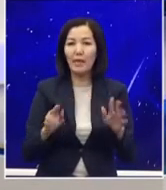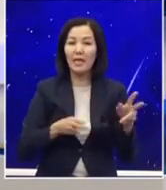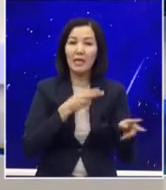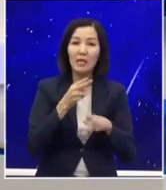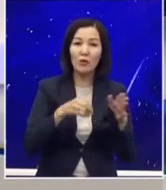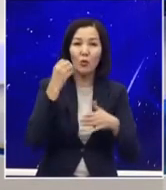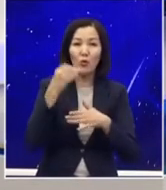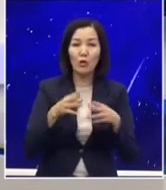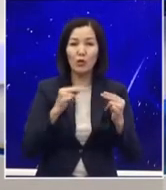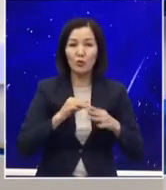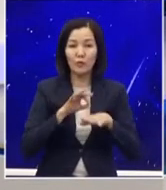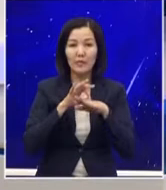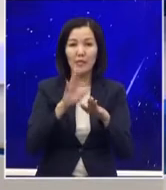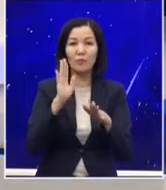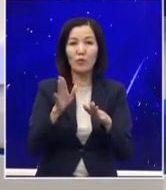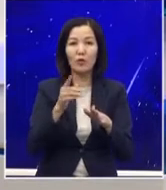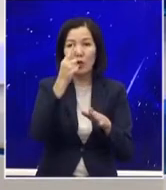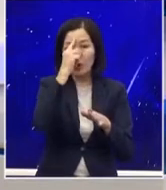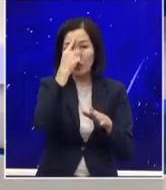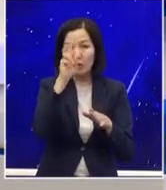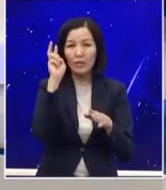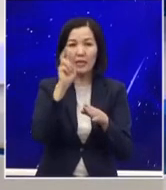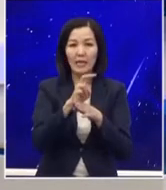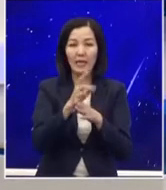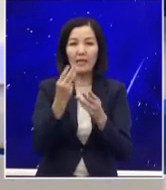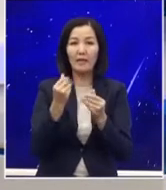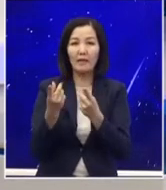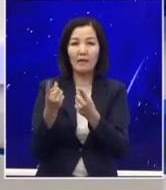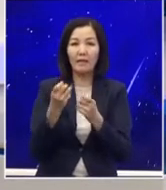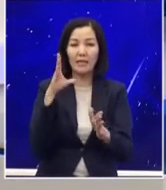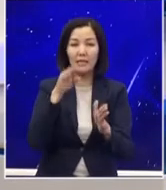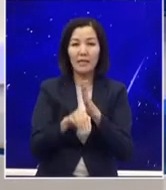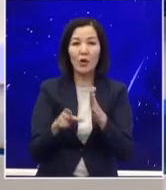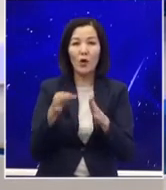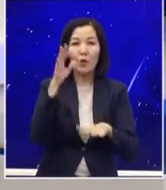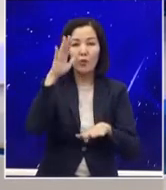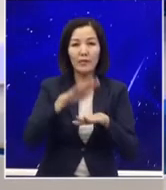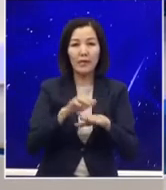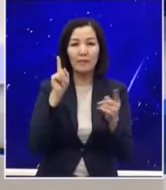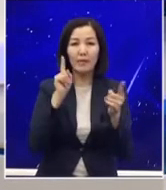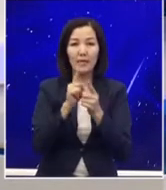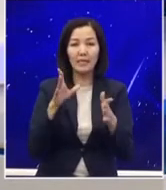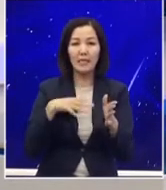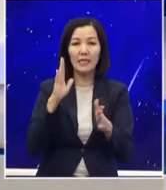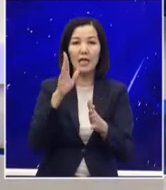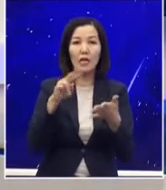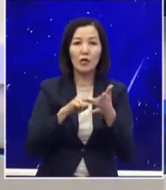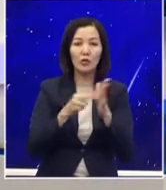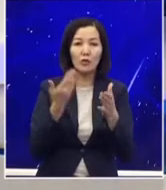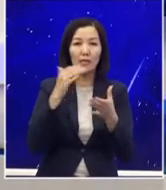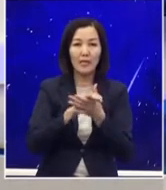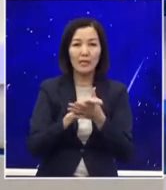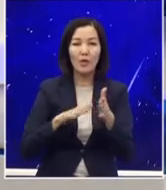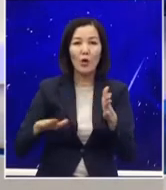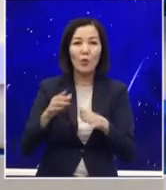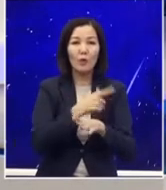орталығы жұмыс істейтін болады. Үндістаннан арнайы келген инвесторлар аймақ басшысы Амандық Баталовпен кездесті. Алдағы жоспарларын